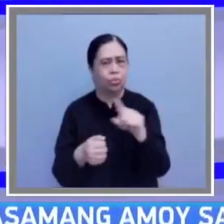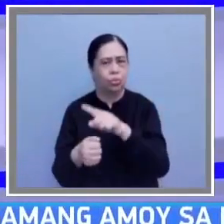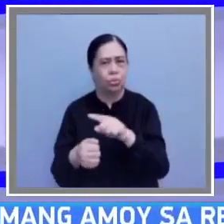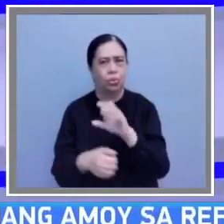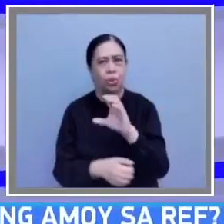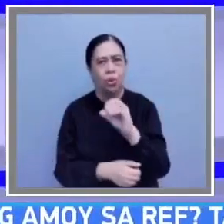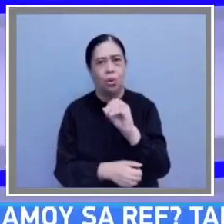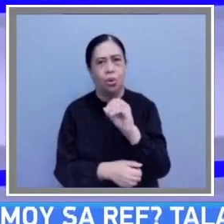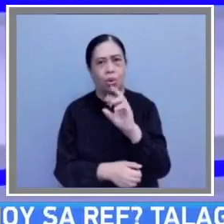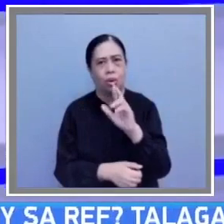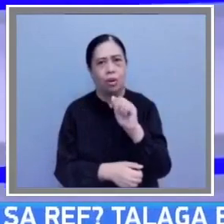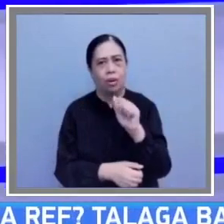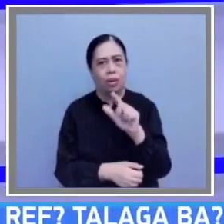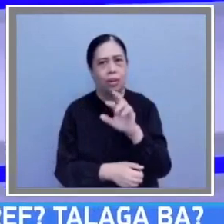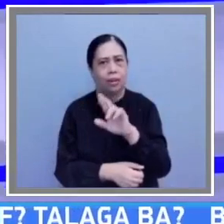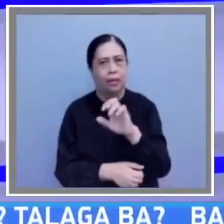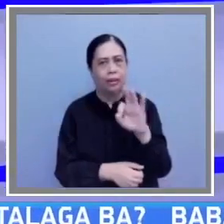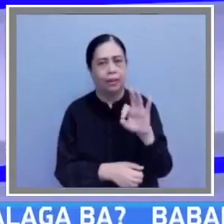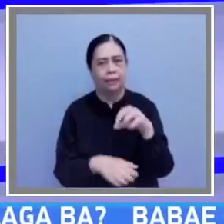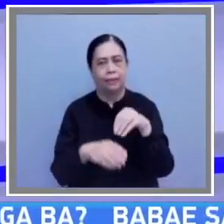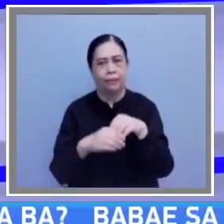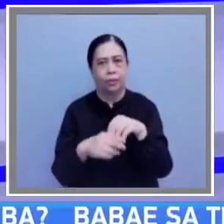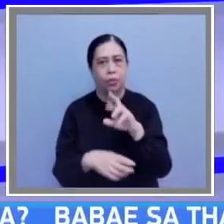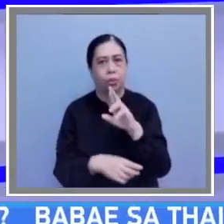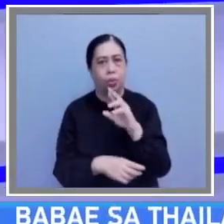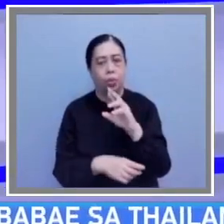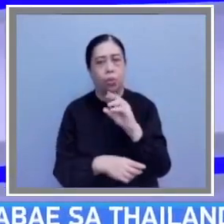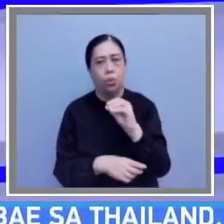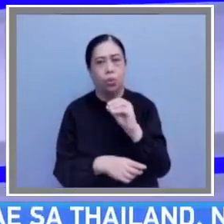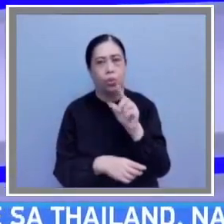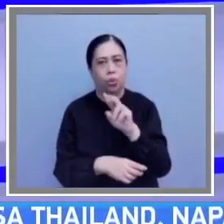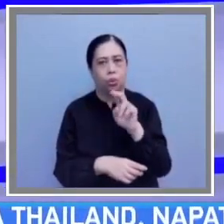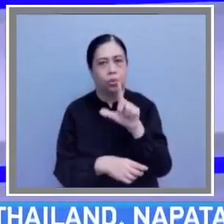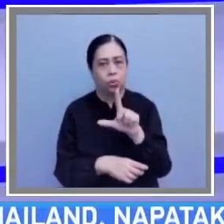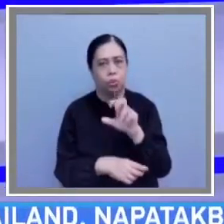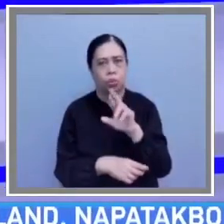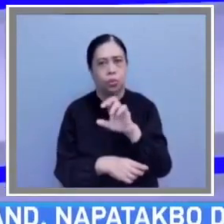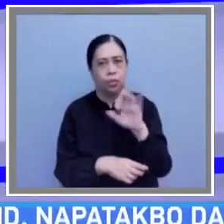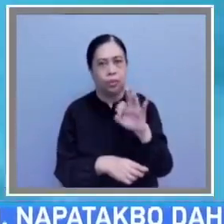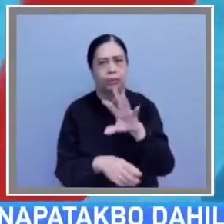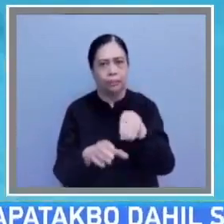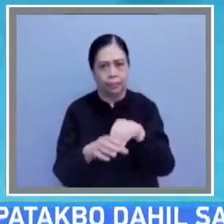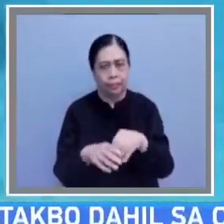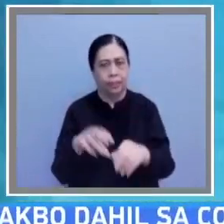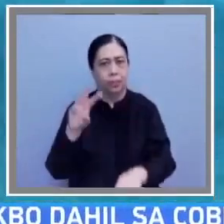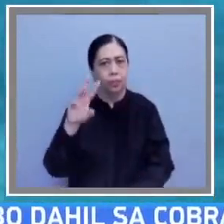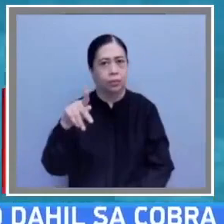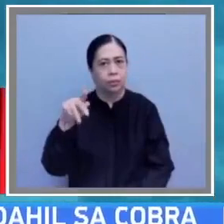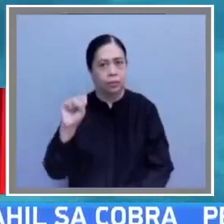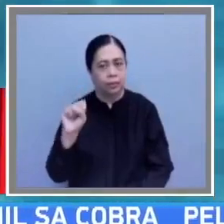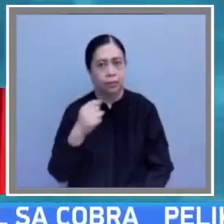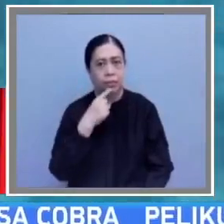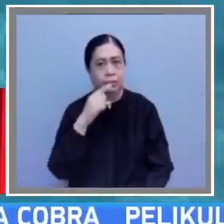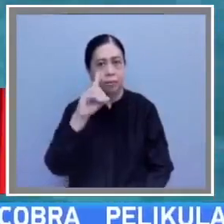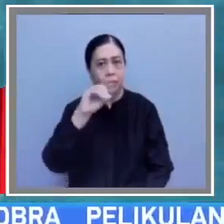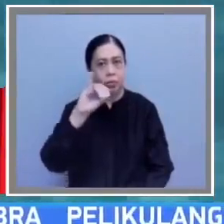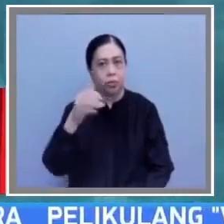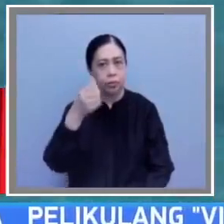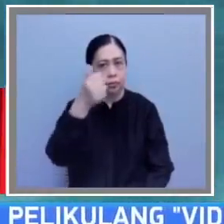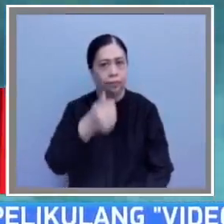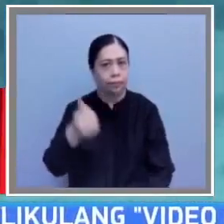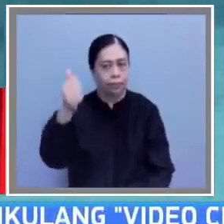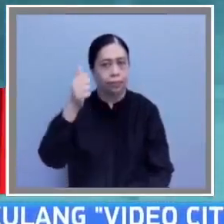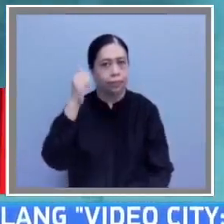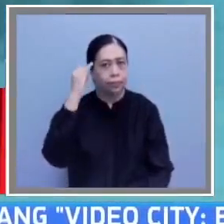sa Iroquois o Rosul Reef na bahagi ng West Philippine Sea. Sabi ni Justice Secretary Jesus Crispin Remulla,